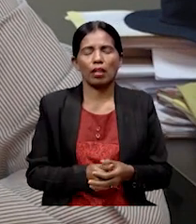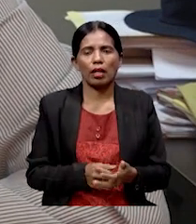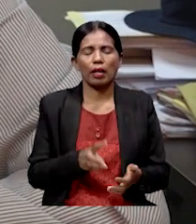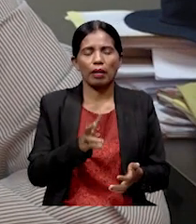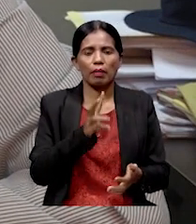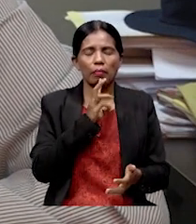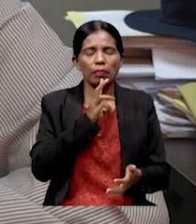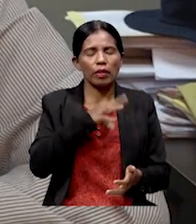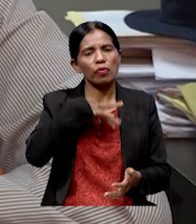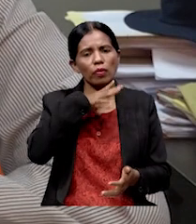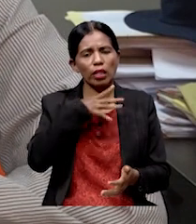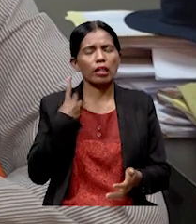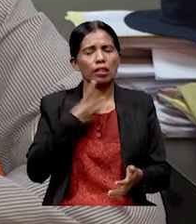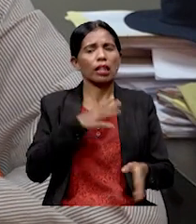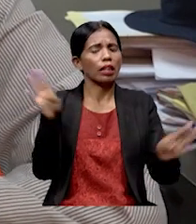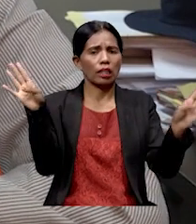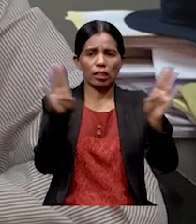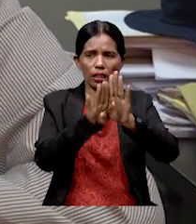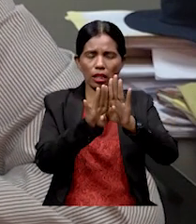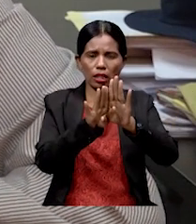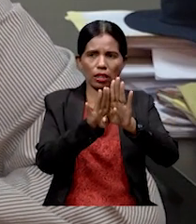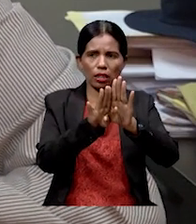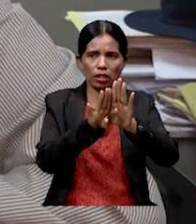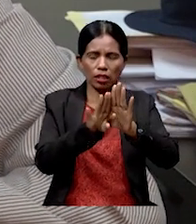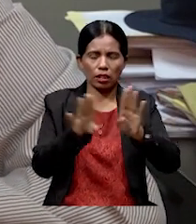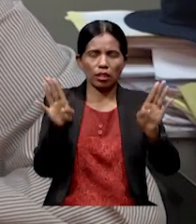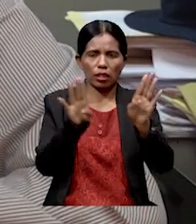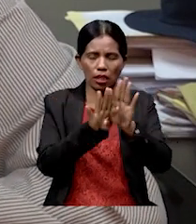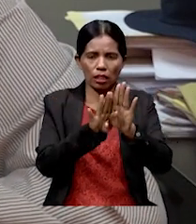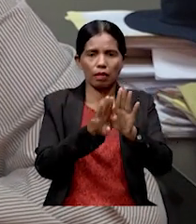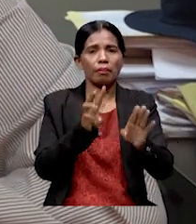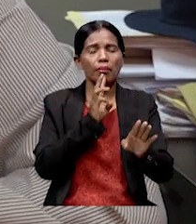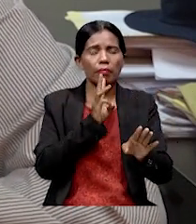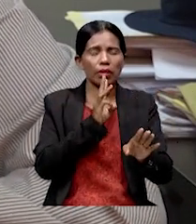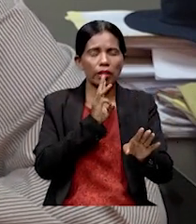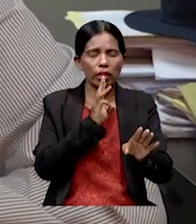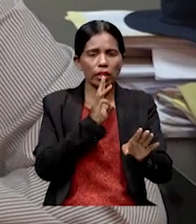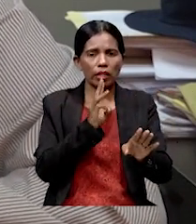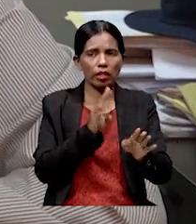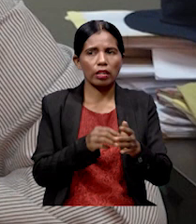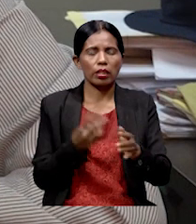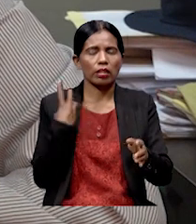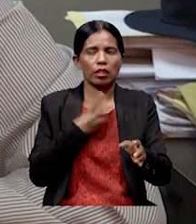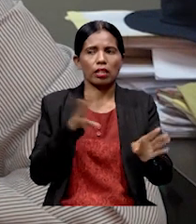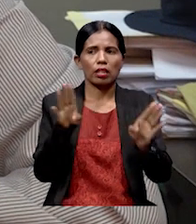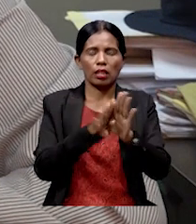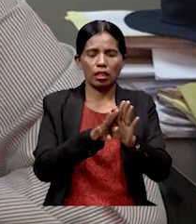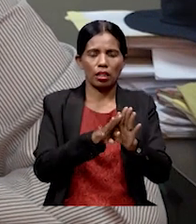ita talusane ita think taka iha be be matan be ulung Valua sirna ita tak kamitin pa ita